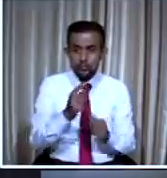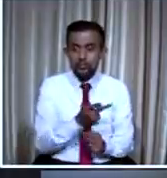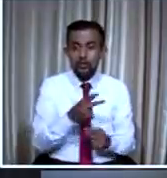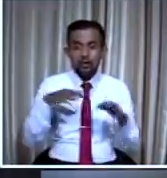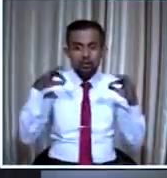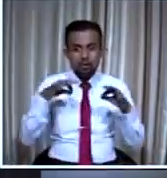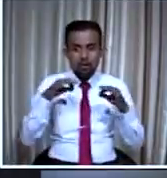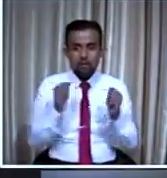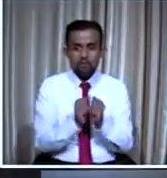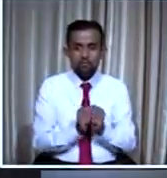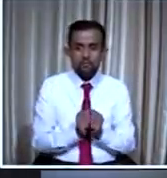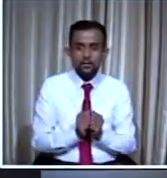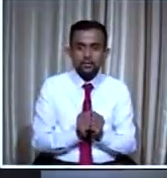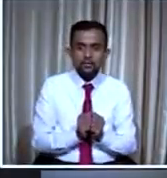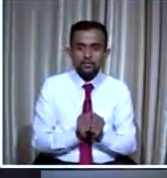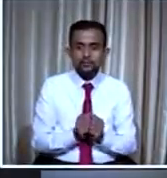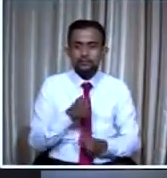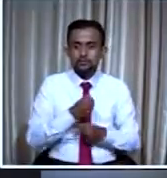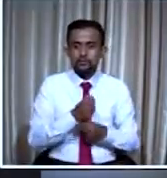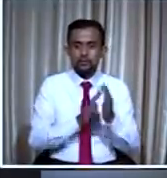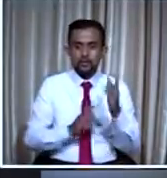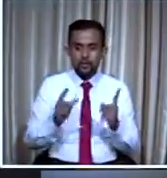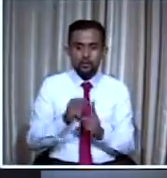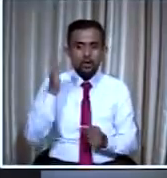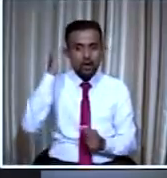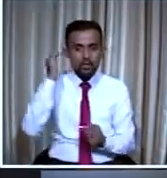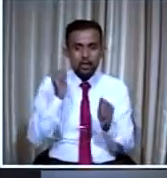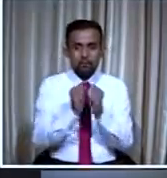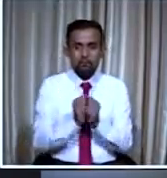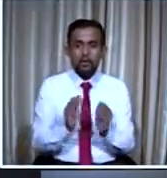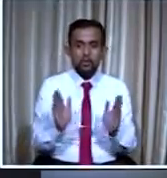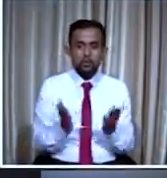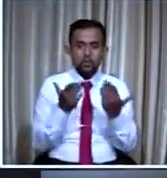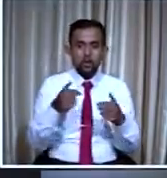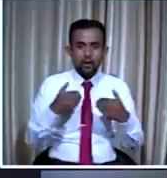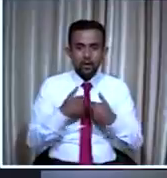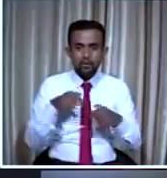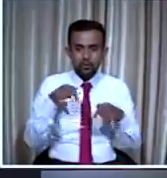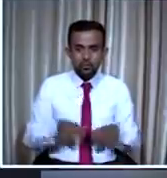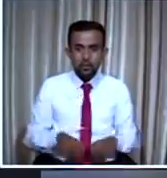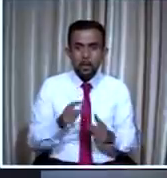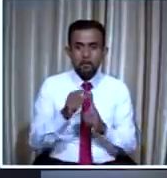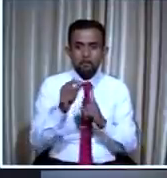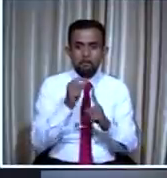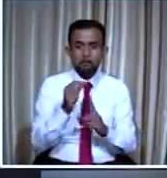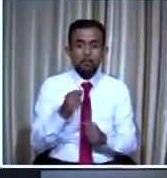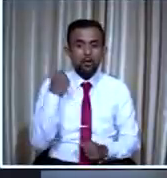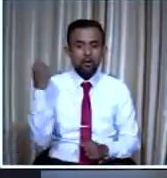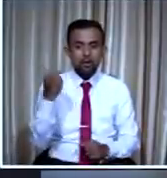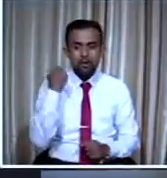කලා කටයුතු පිළිබඳ රාජ්‍ය අමාත්‍යවරියක් හැටියට කටයුතු කරන්න පටන් අරගෙන අද මම මේ පාර්ලිමේන්තුව